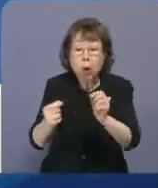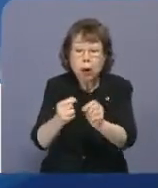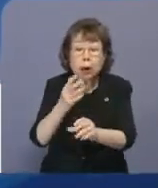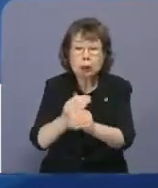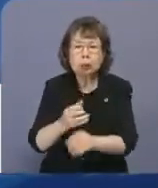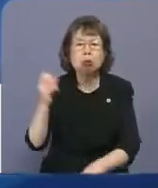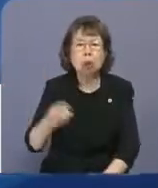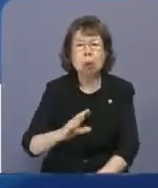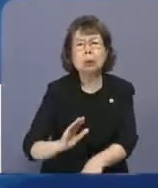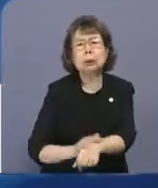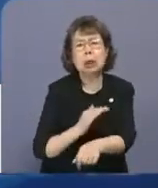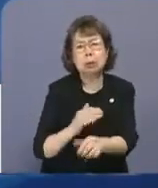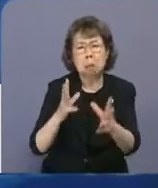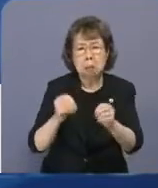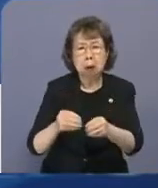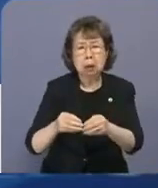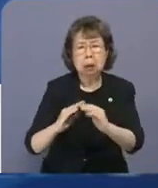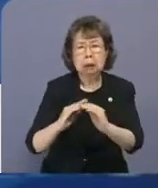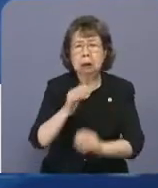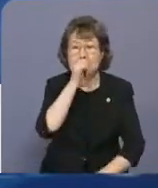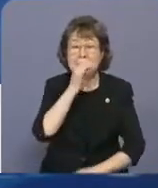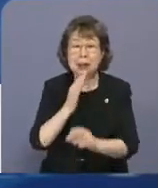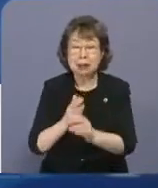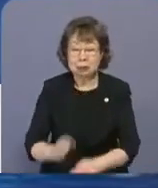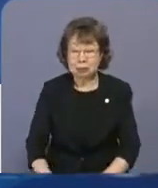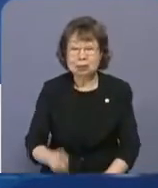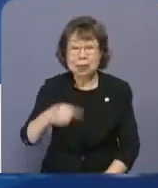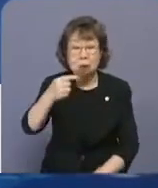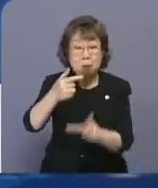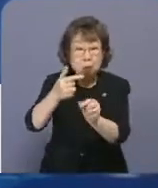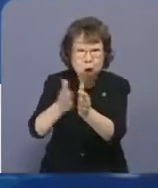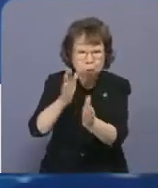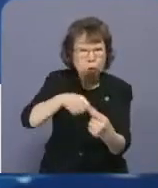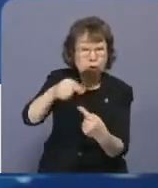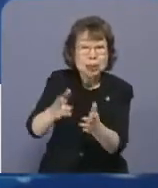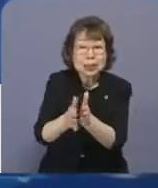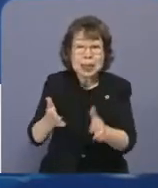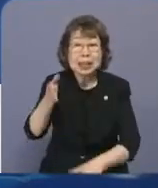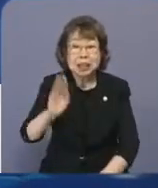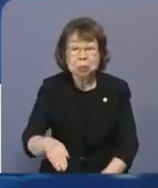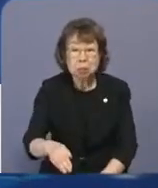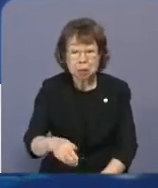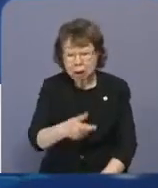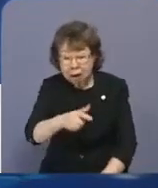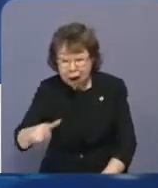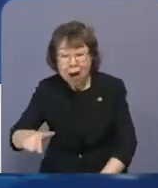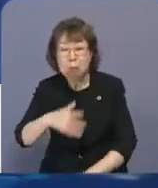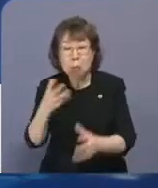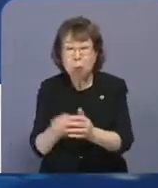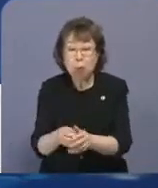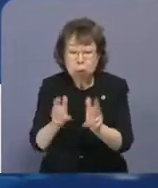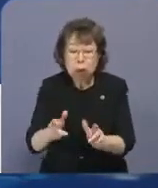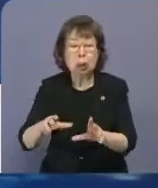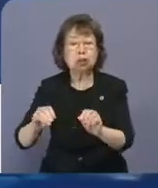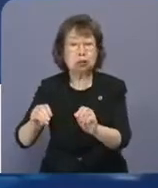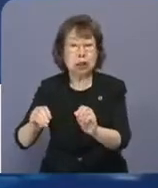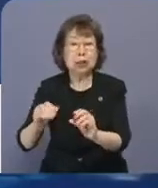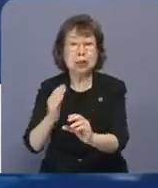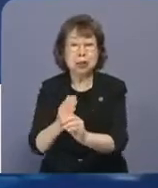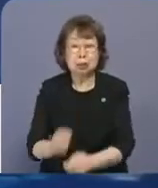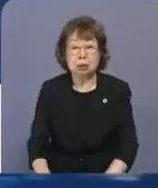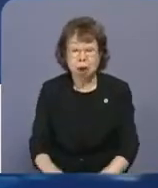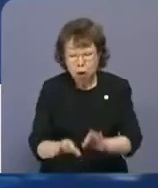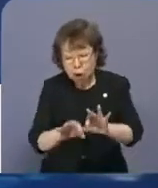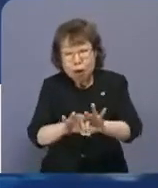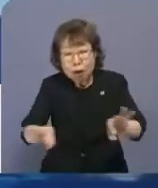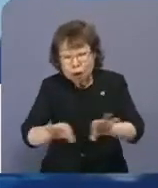행정이 또다시 도마 위에 올랐습니다. 다음 달 본격적인 운영이 시작되지만 해수도수 설비 가동이 일부 중단됐는데 관로